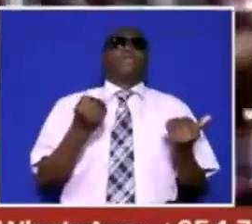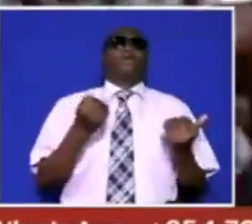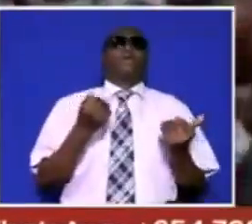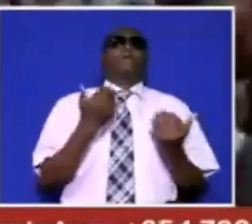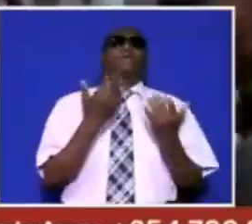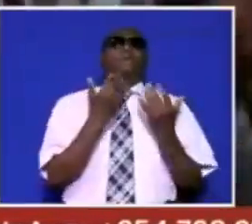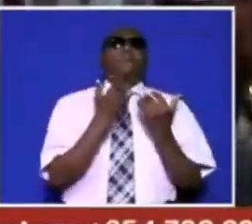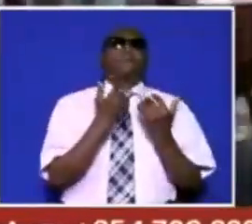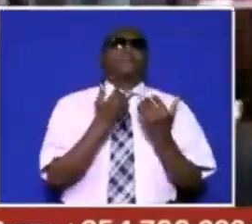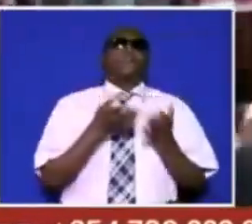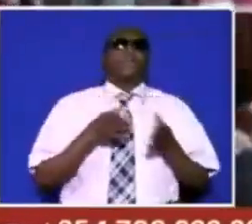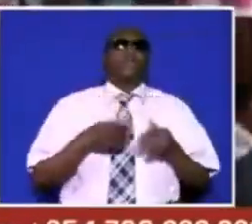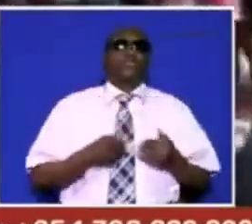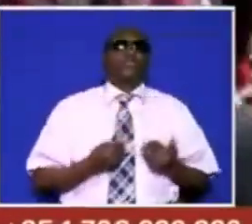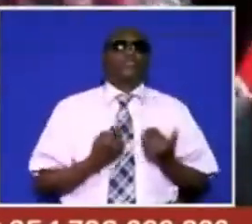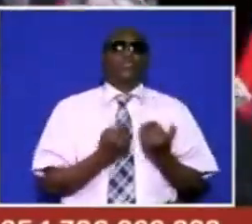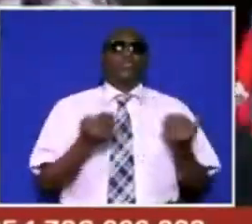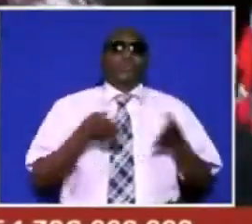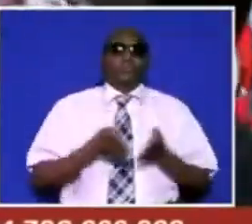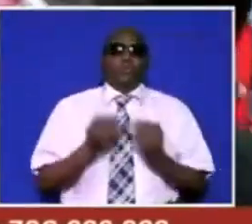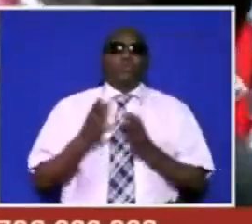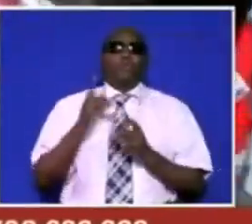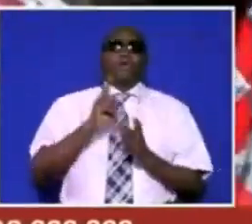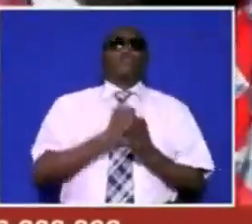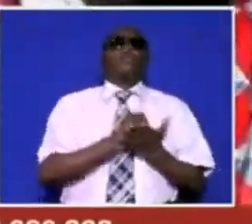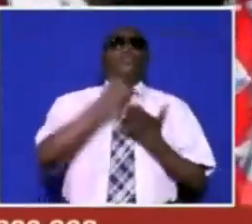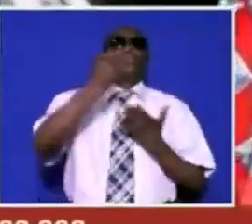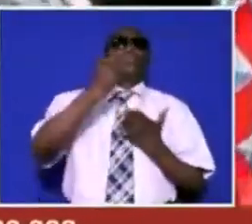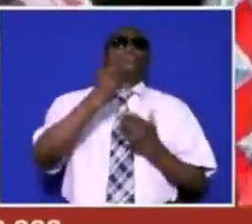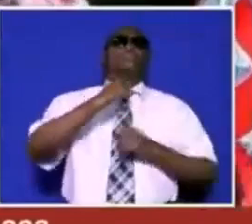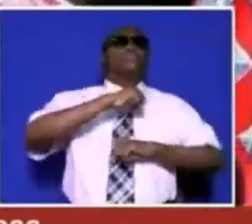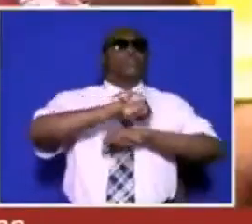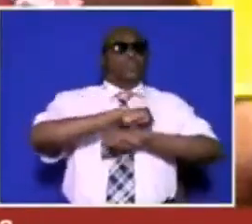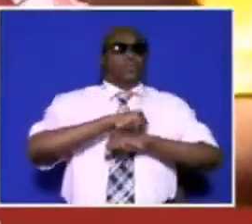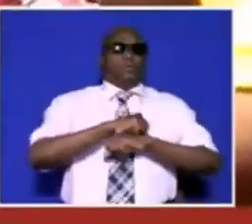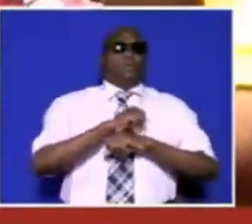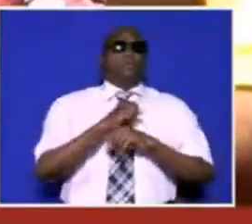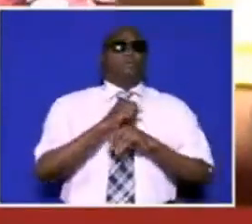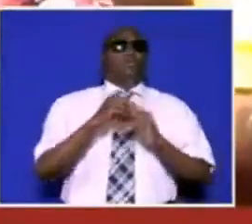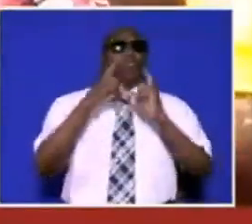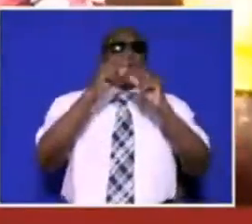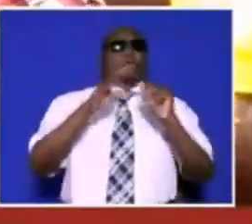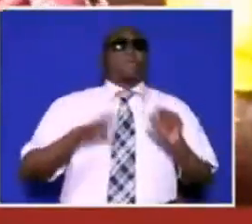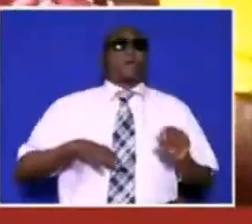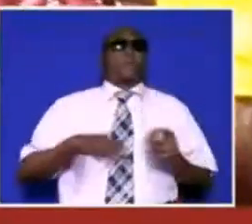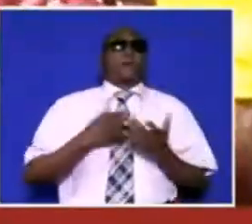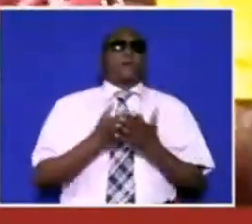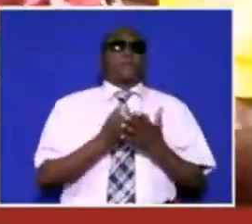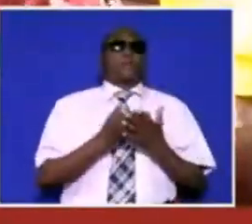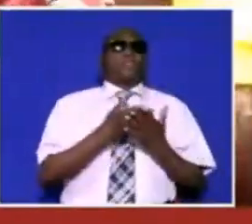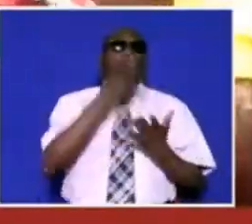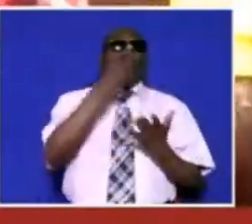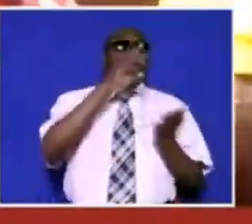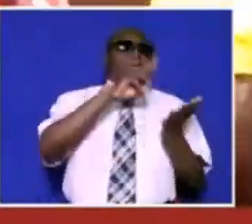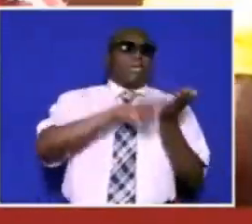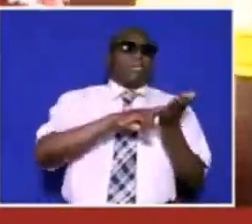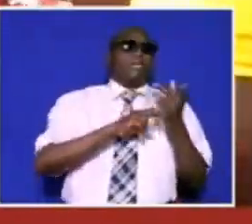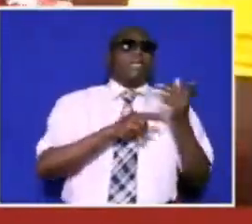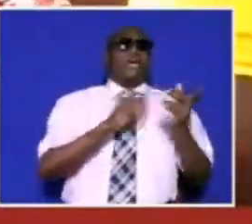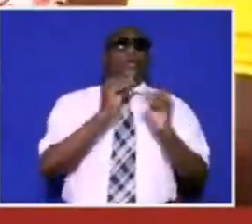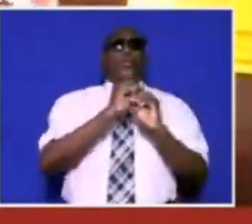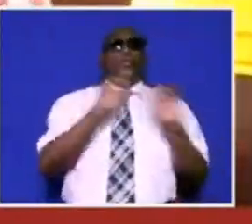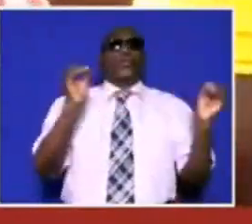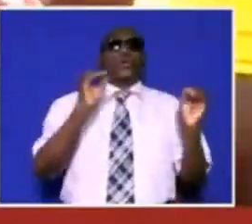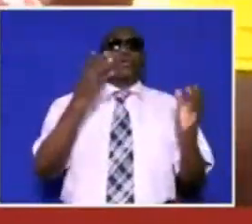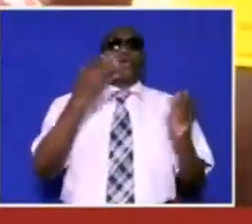mimi ningependa kuomba tu wamama, venye nimemwanzisha hivi, angalia village elder wako, ujiandikishe kwa hiyo kitabu, kwa sababu